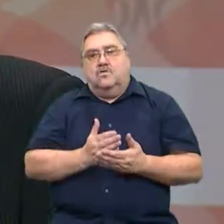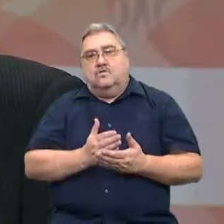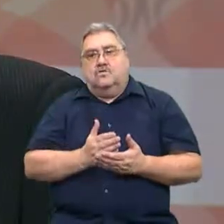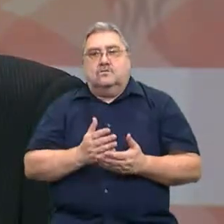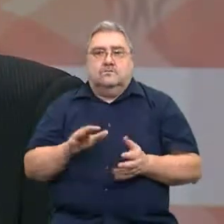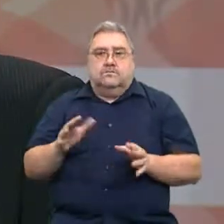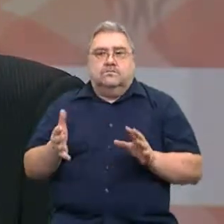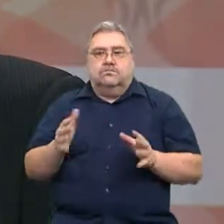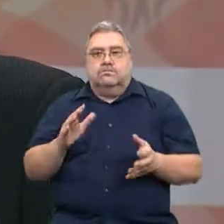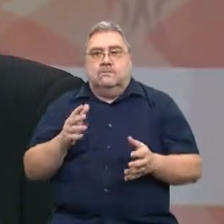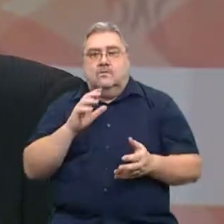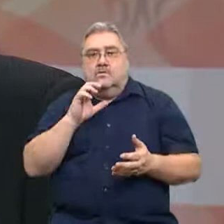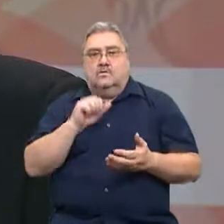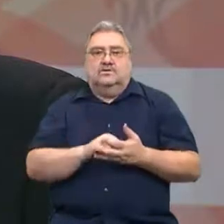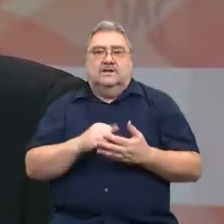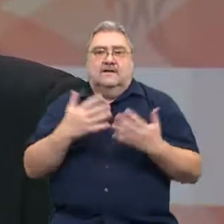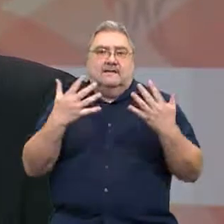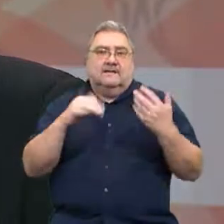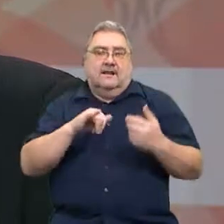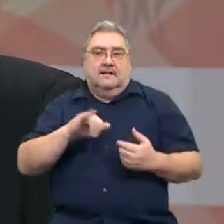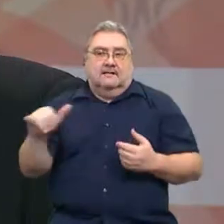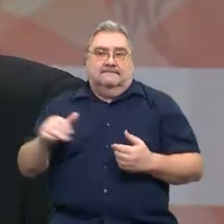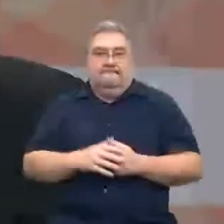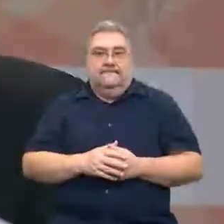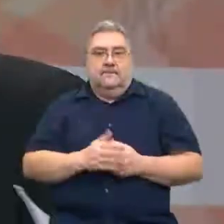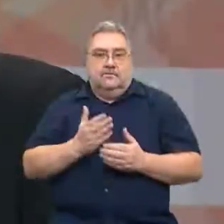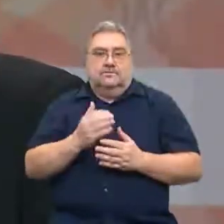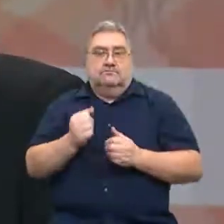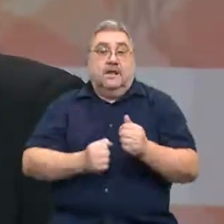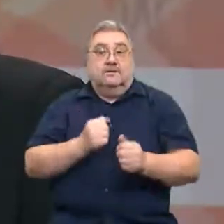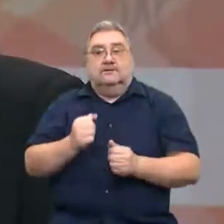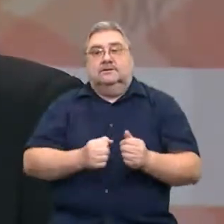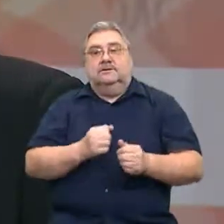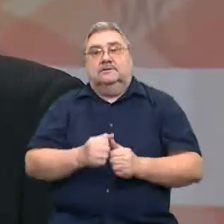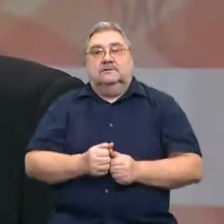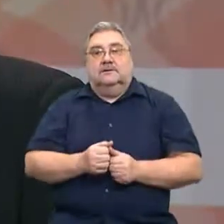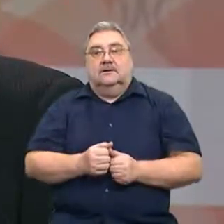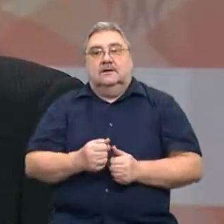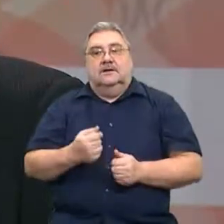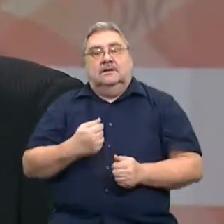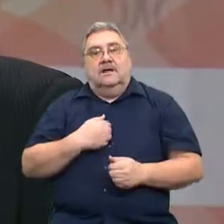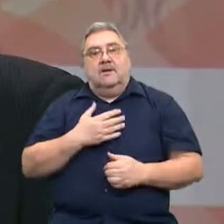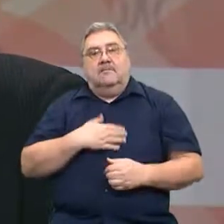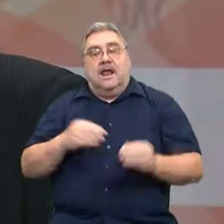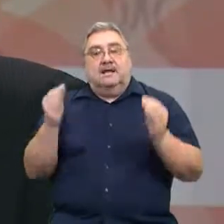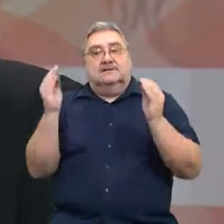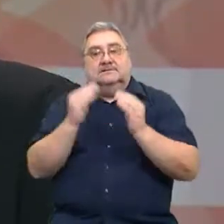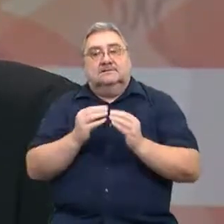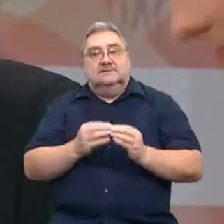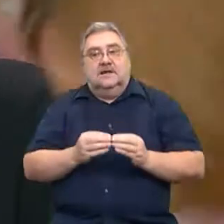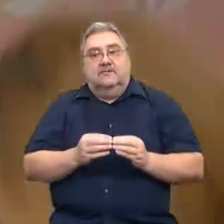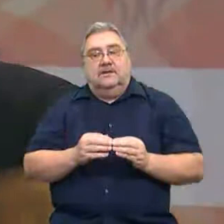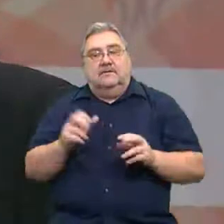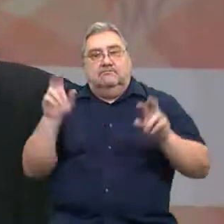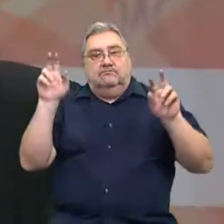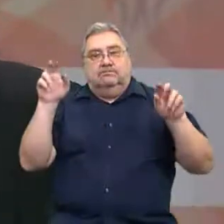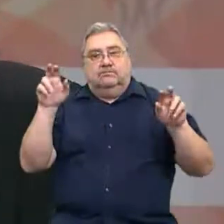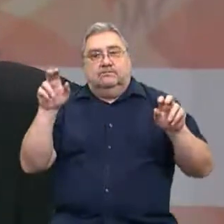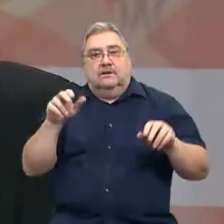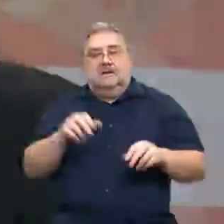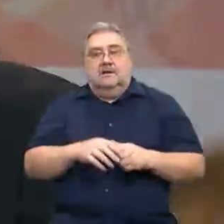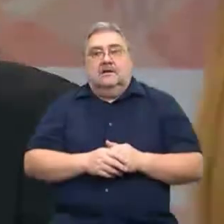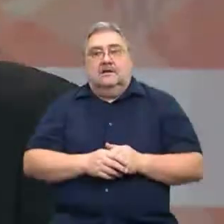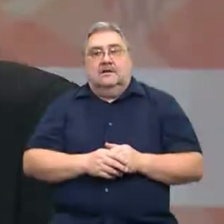tuším, je to takový nějakých určitě okolo 10 let. To běží. Já mám rád systémy, které jsou v úzovkách